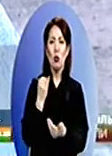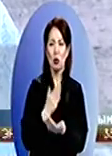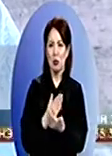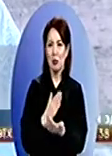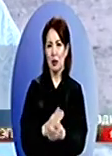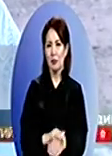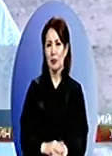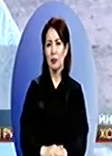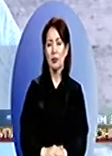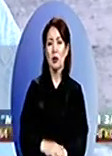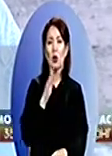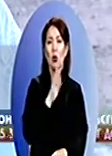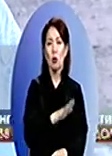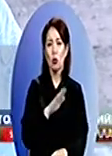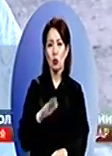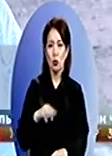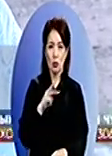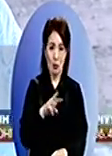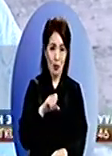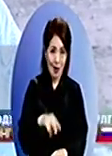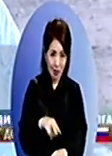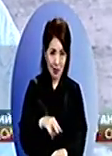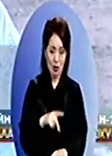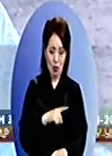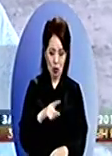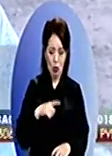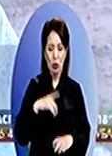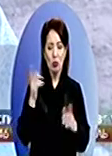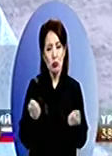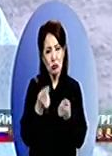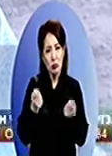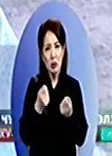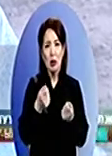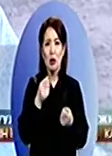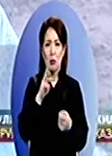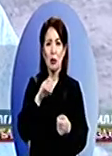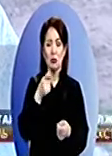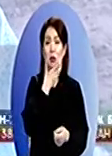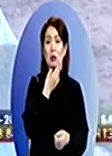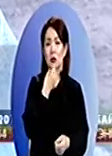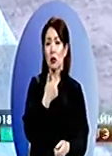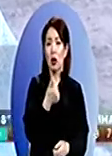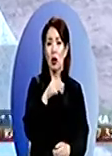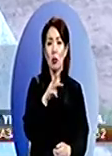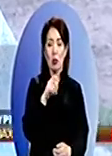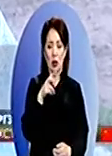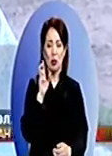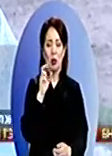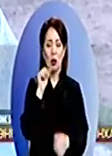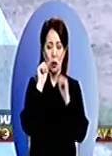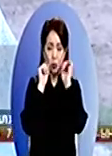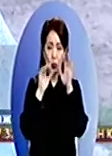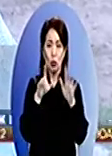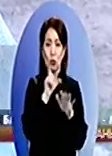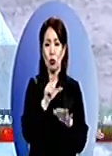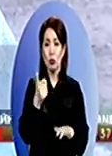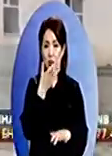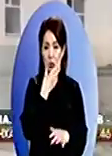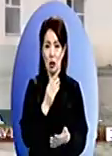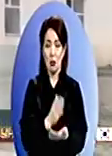болохоор. Хөөхтөж яах вэ? Тэг мал дор бүрнэл малаа маллал мал малх сайхал юм бэ. Малын буян ч удаа хүн болгонд л сайхал